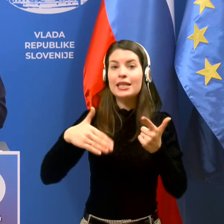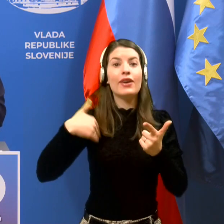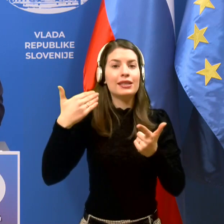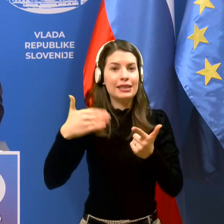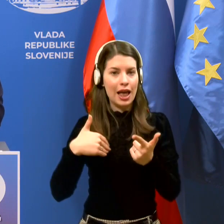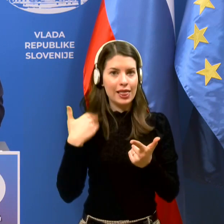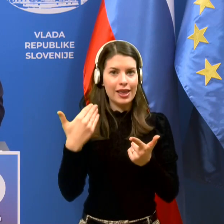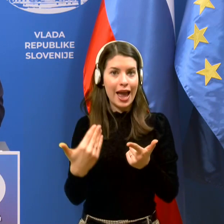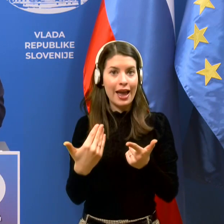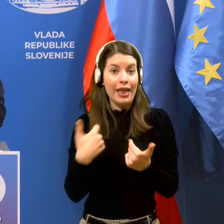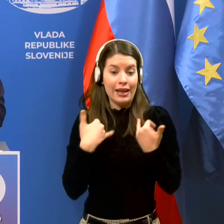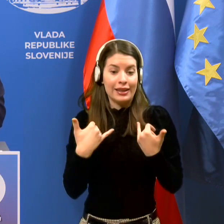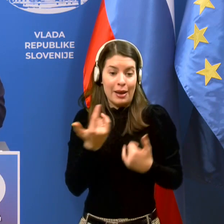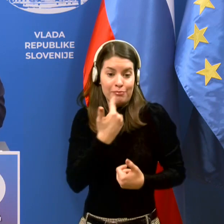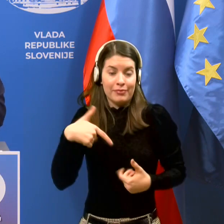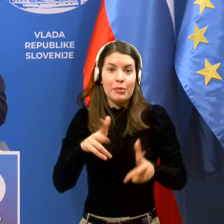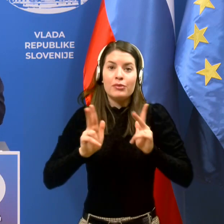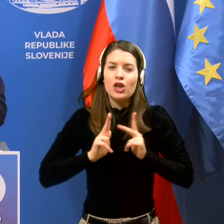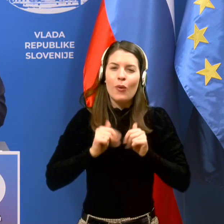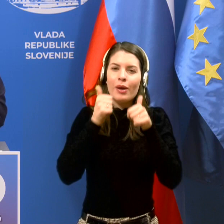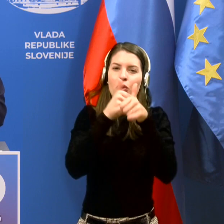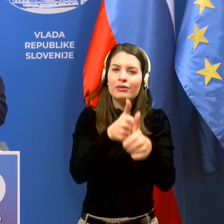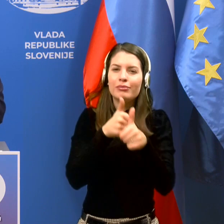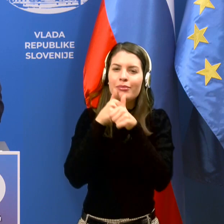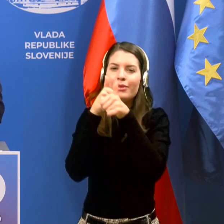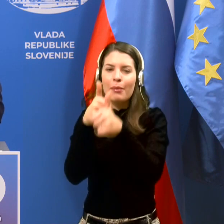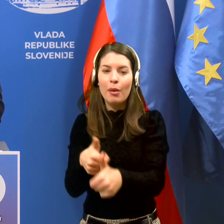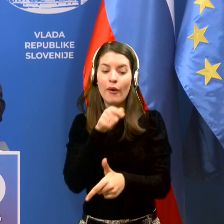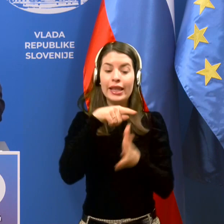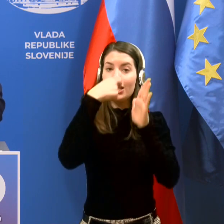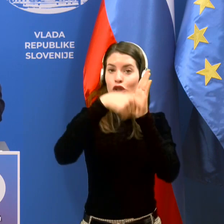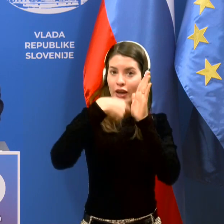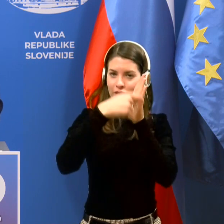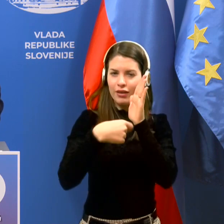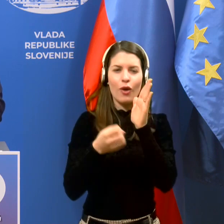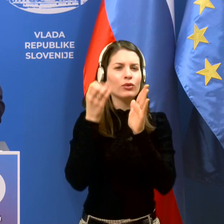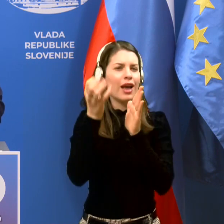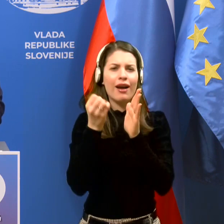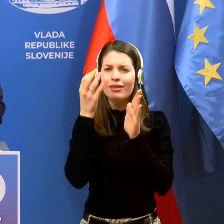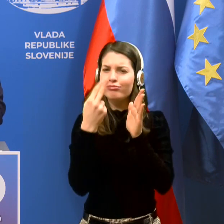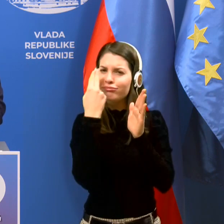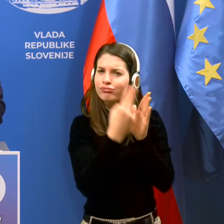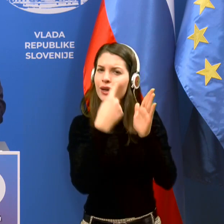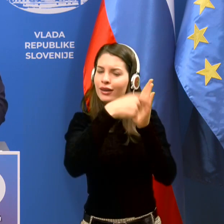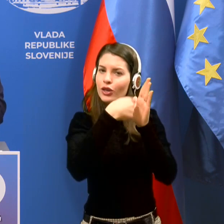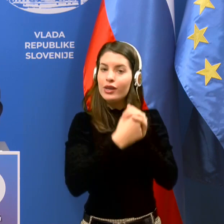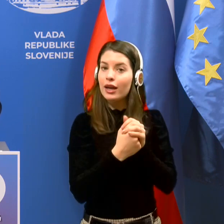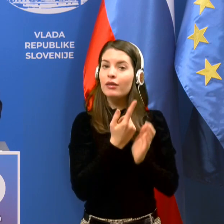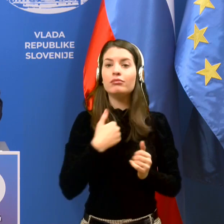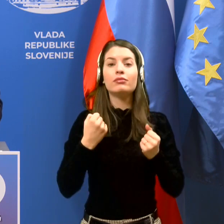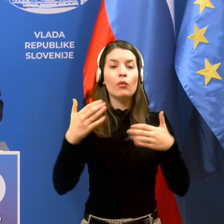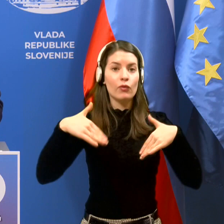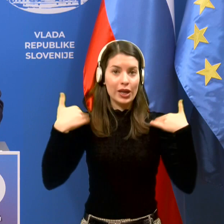veseljem pričakujemo in spremljamo te številke vsak dan in smo veseli, da